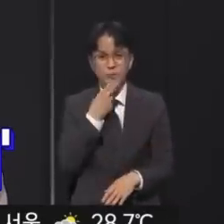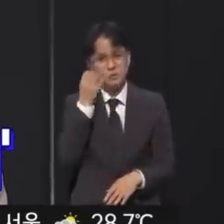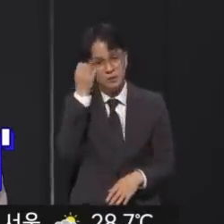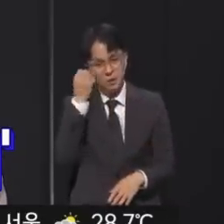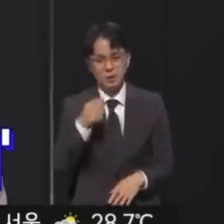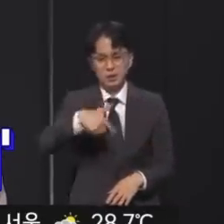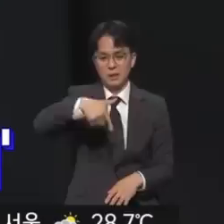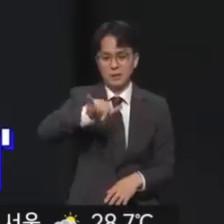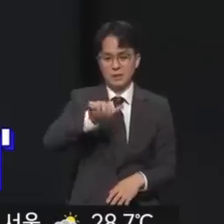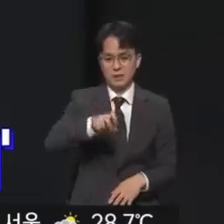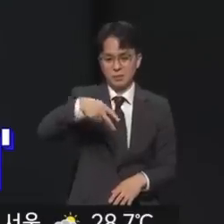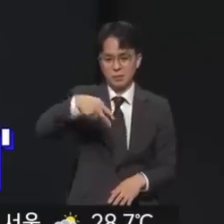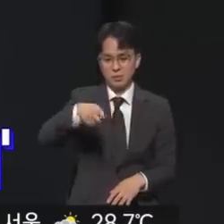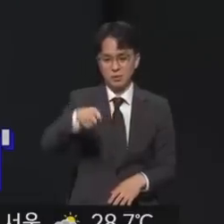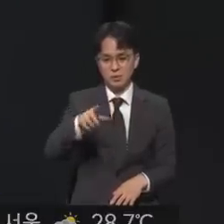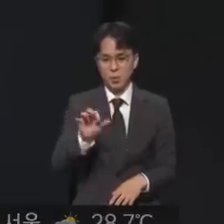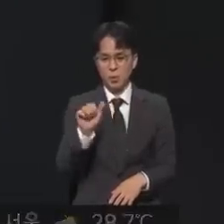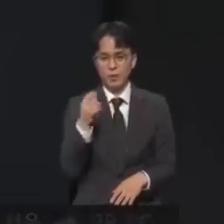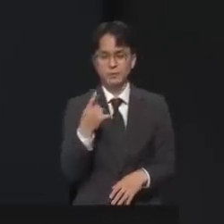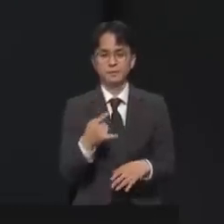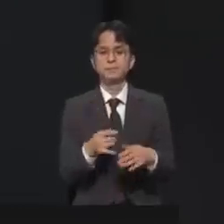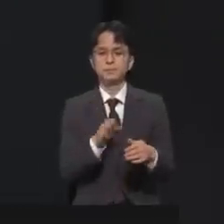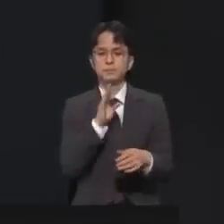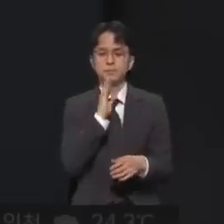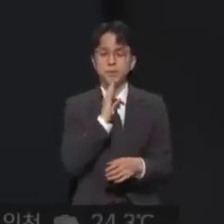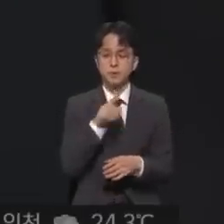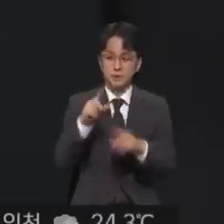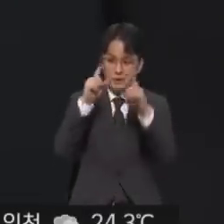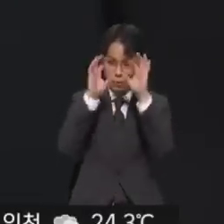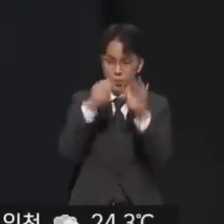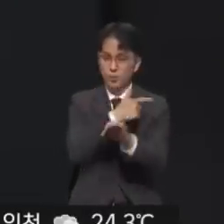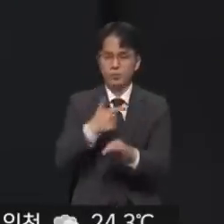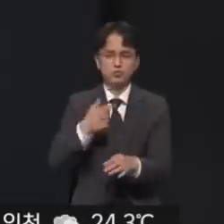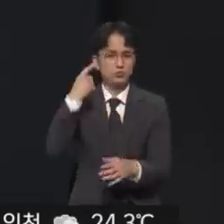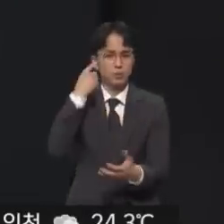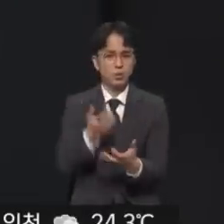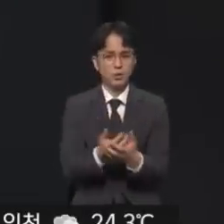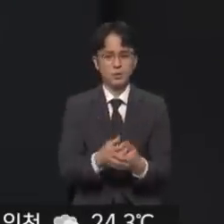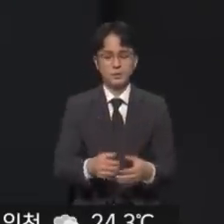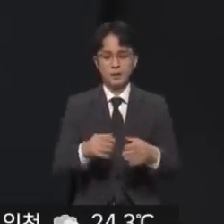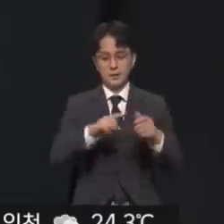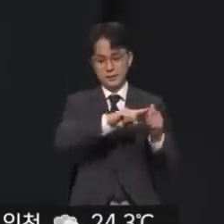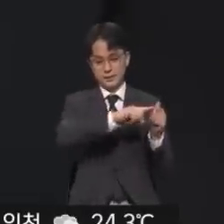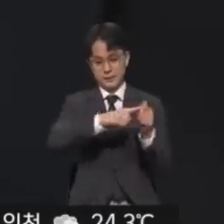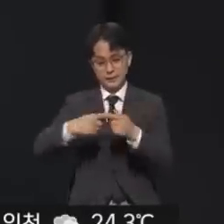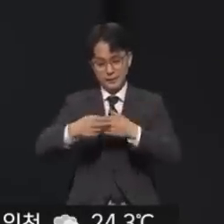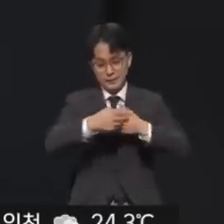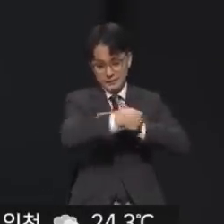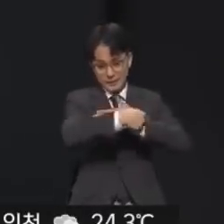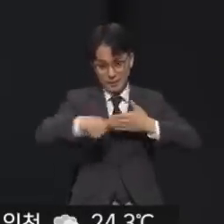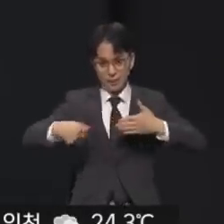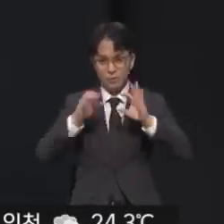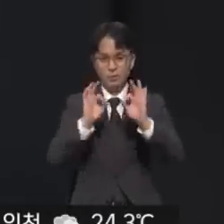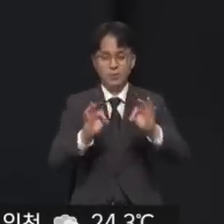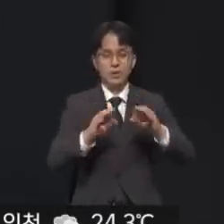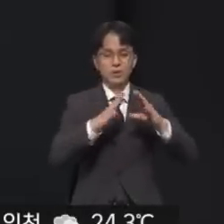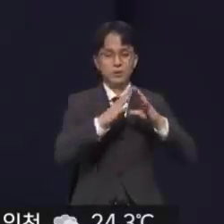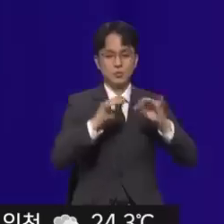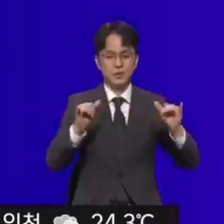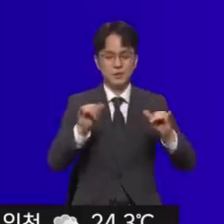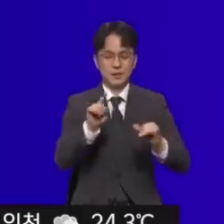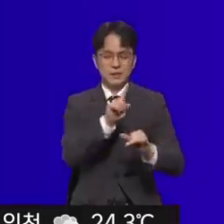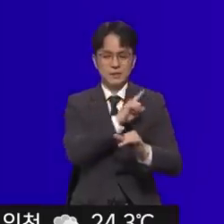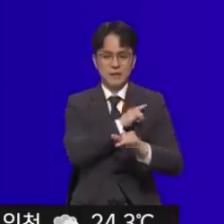충격적인 하는데 여기서 지금 비극적인 사고 현장은 국민안전 이라고 써있는 부분 밑쪽에 있는 반지와 방입니다 근데 게